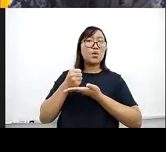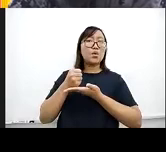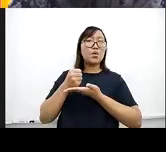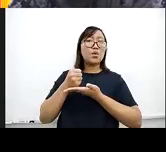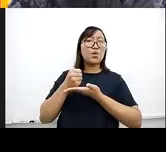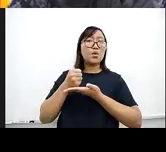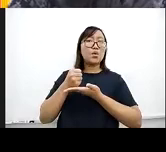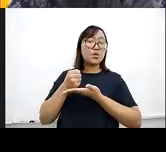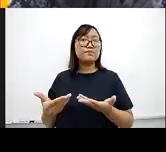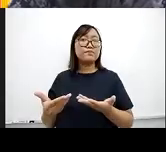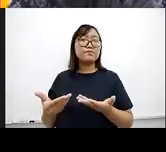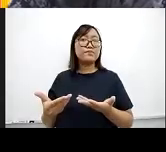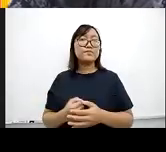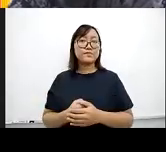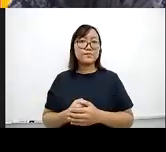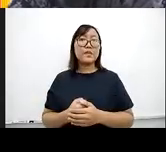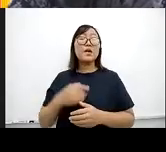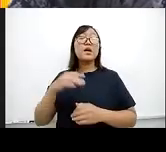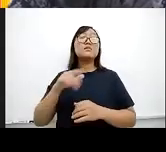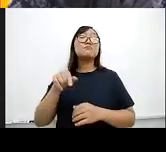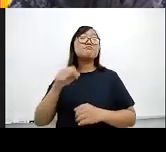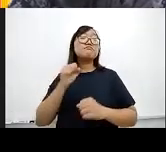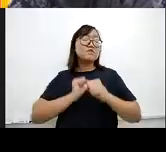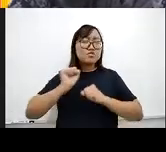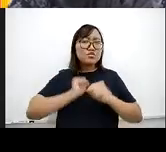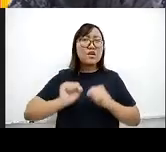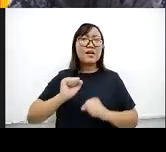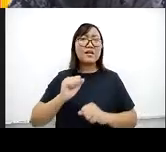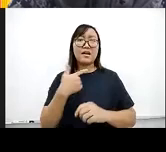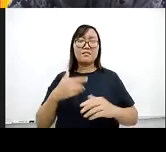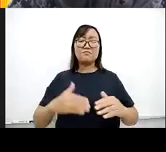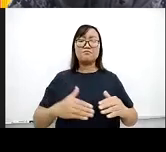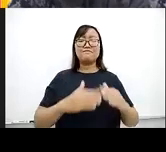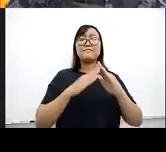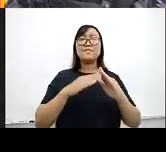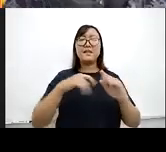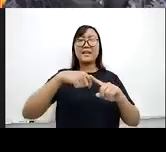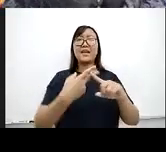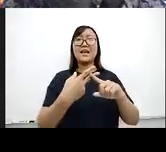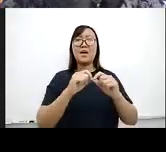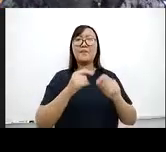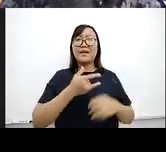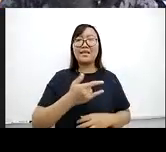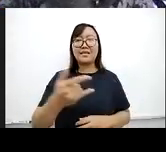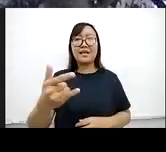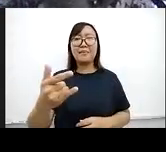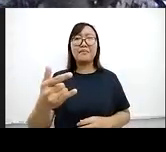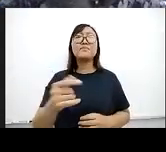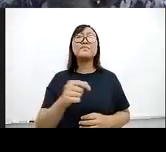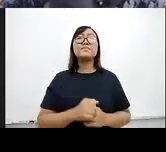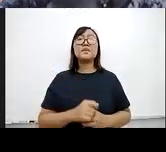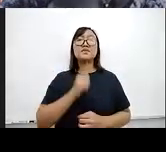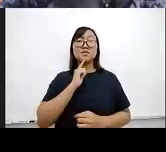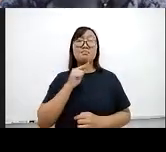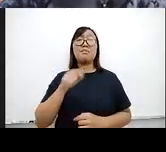pemetaan sebenernya melalui hihat namun ini karena buah karena memang masih kesibukannya masih